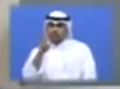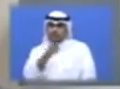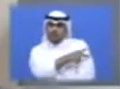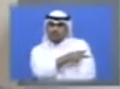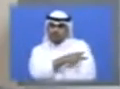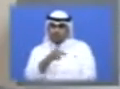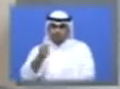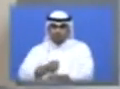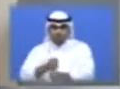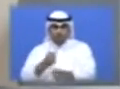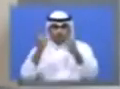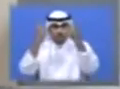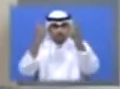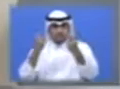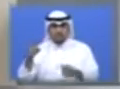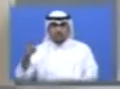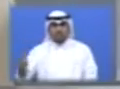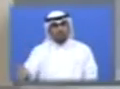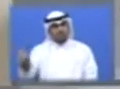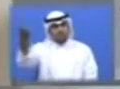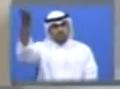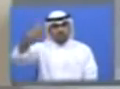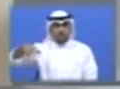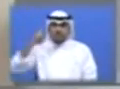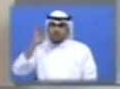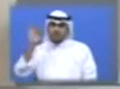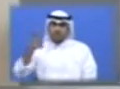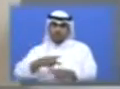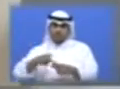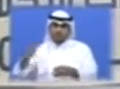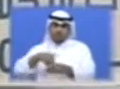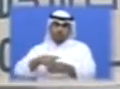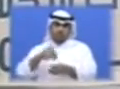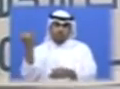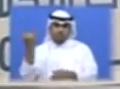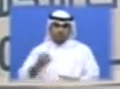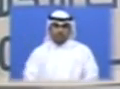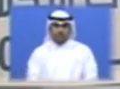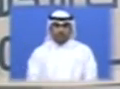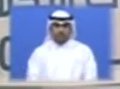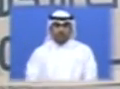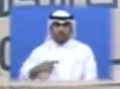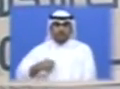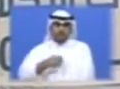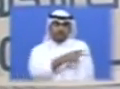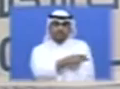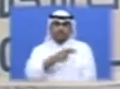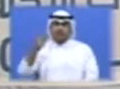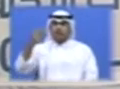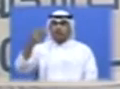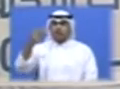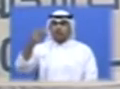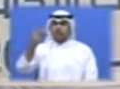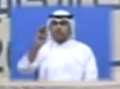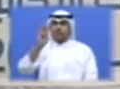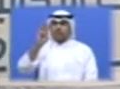سواه حق الوطن والمواطن. فشيء طبيعي يعني لازم يكون مكلف في هالشيء في البداية. عثمان الكوح،